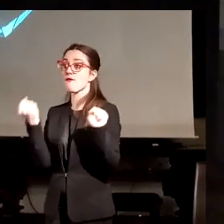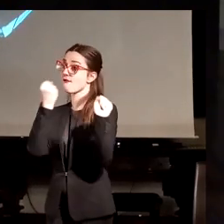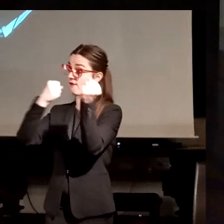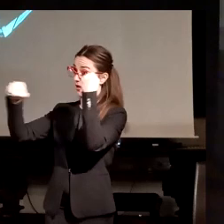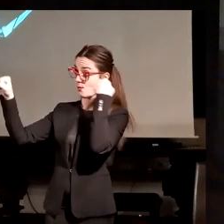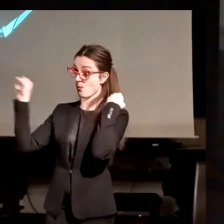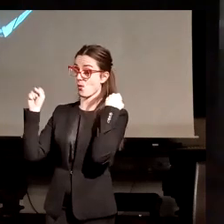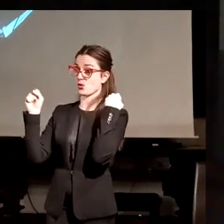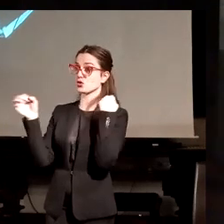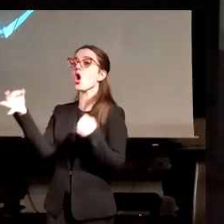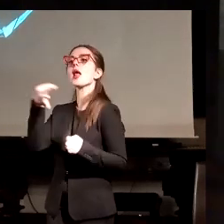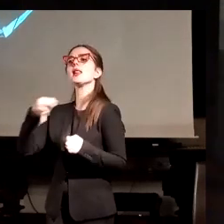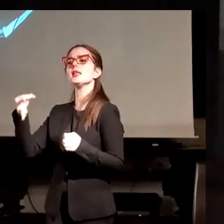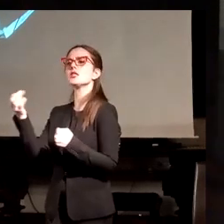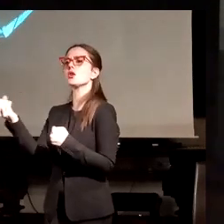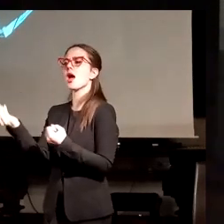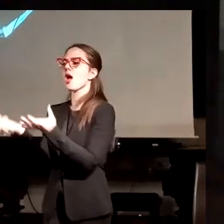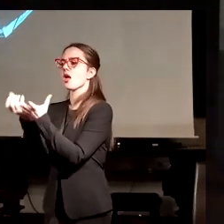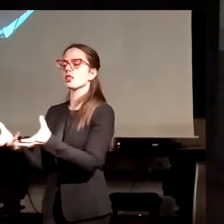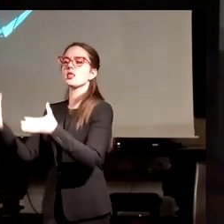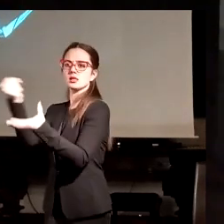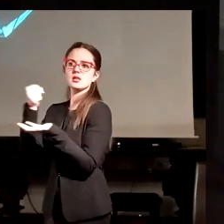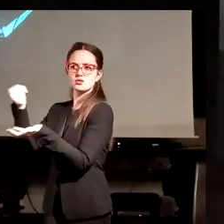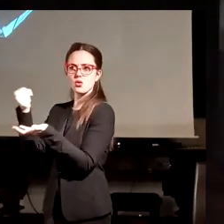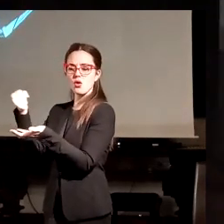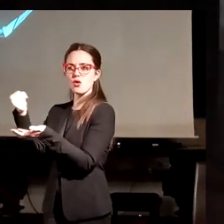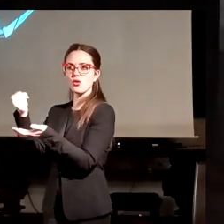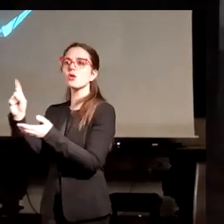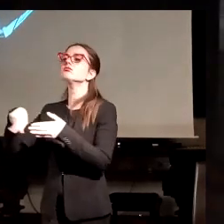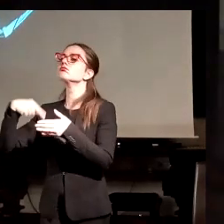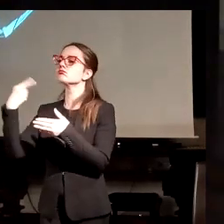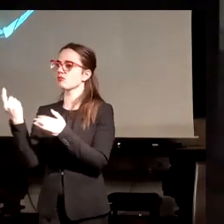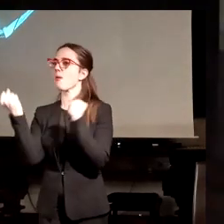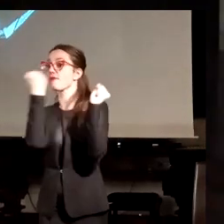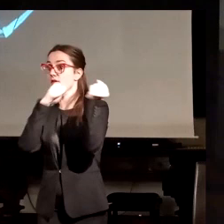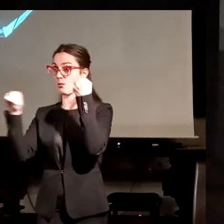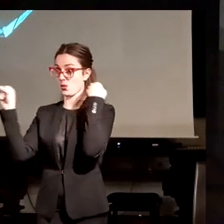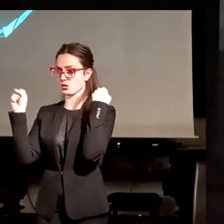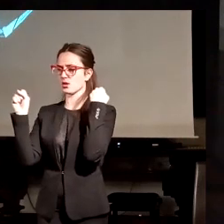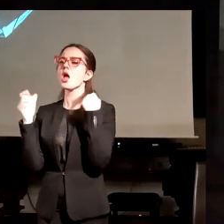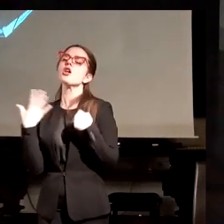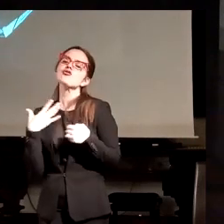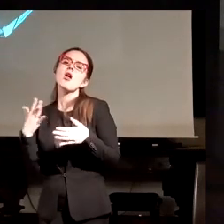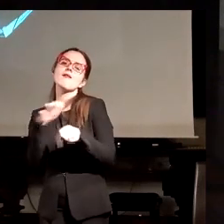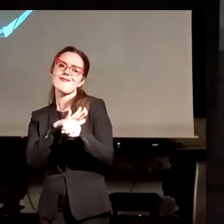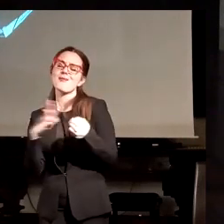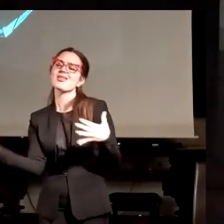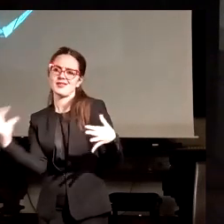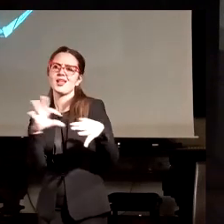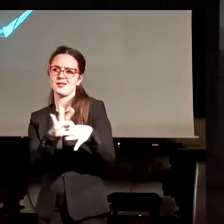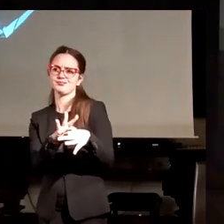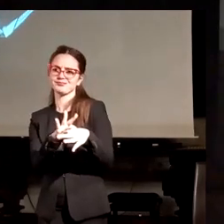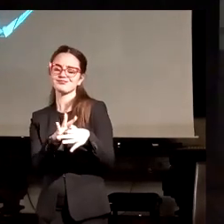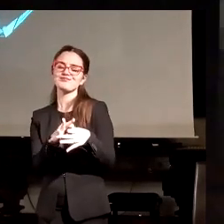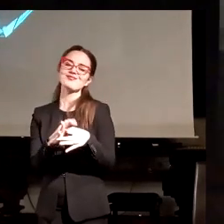a del tesoro quel cui cominciò a vivere liberamente la scrittura e conservò comunque legami con la famiglia ma legami molto deboli